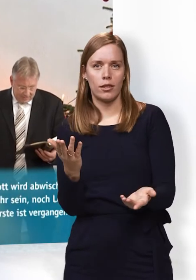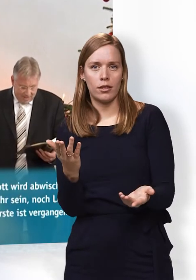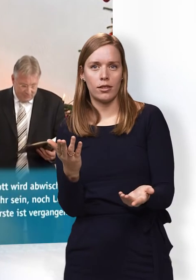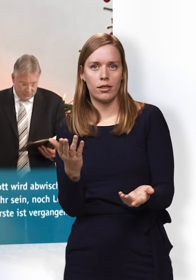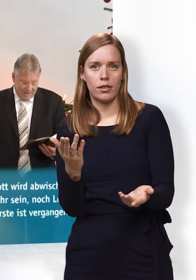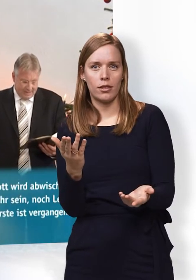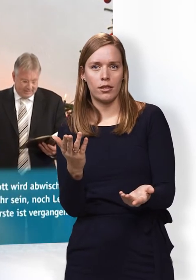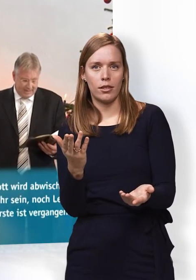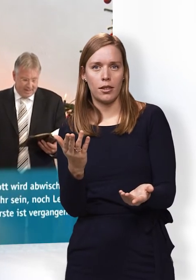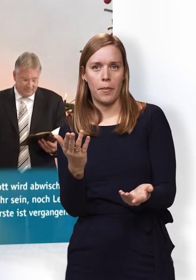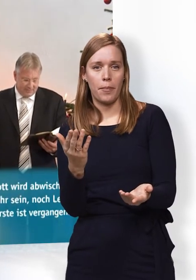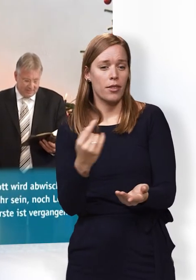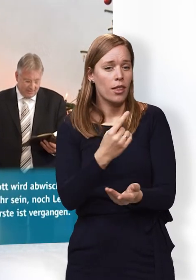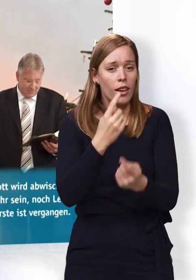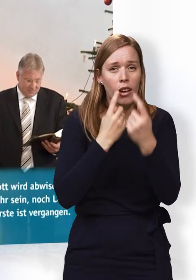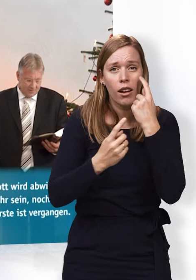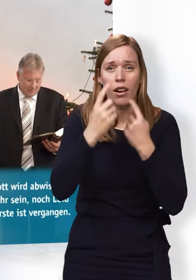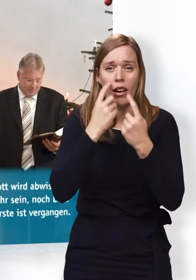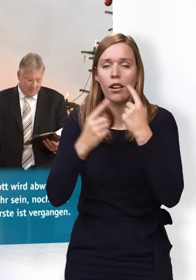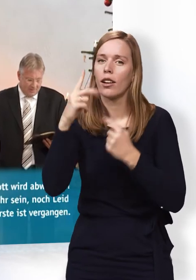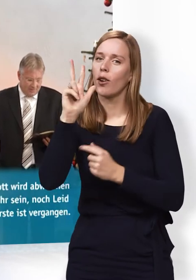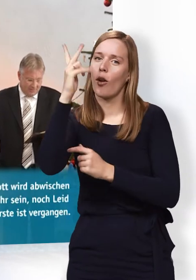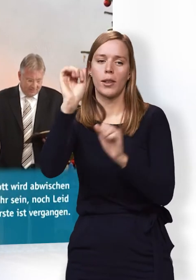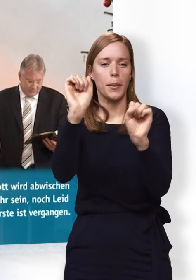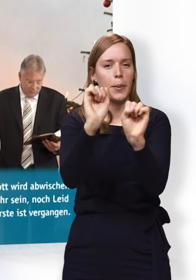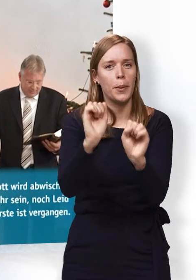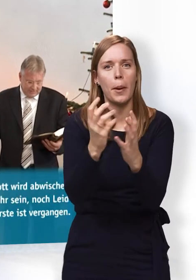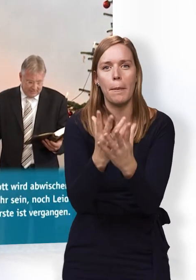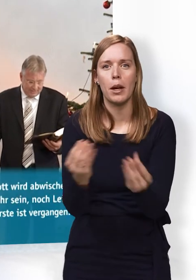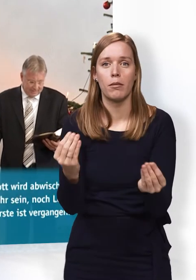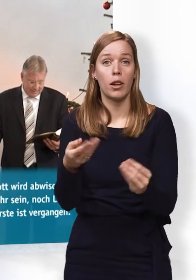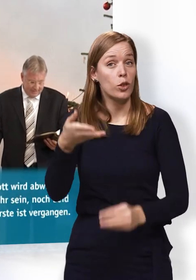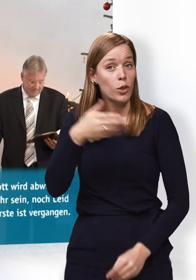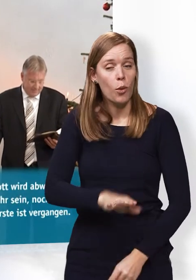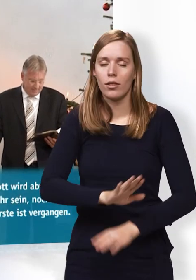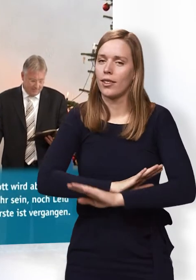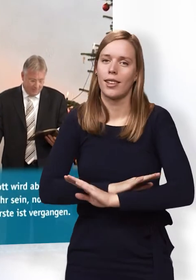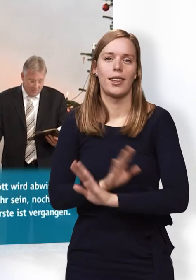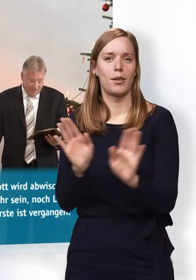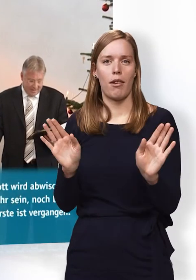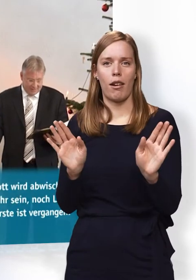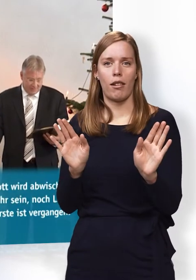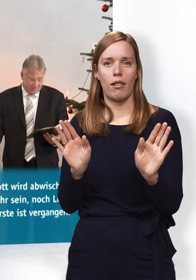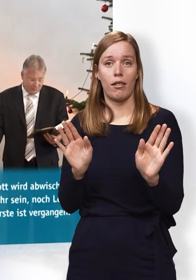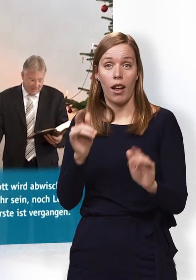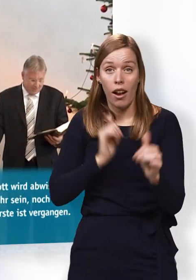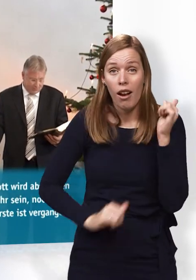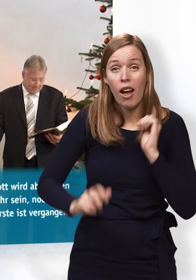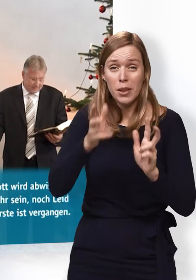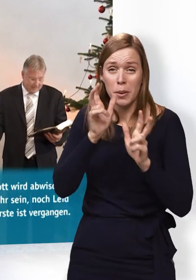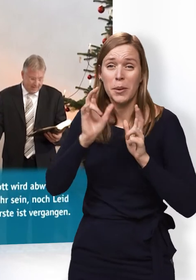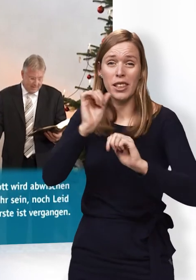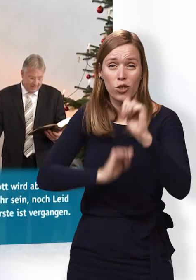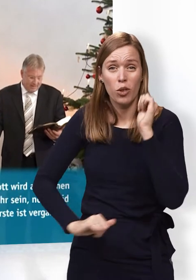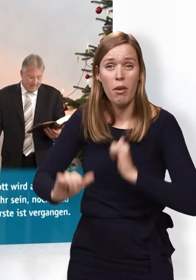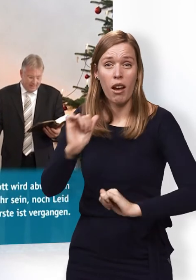Und Gott wird abwischen alle Tränen von ihren Augen, und der Tod wird nicht mehr sein, noch Leid, noch Geschrei, noch